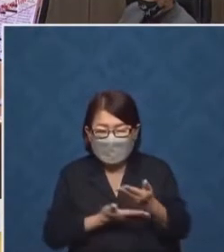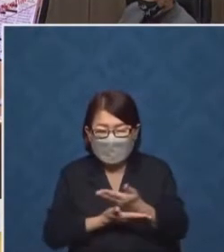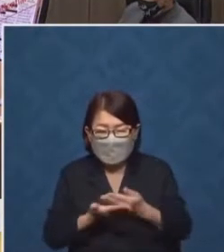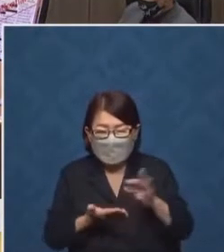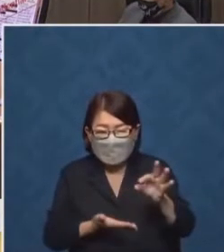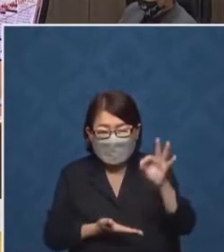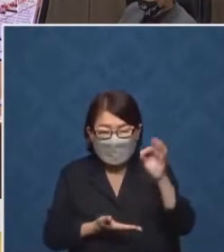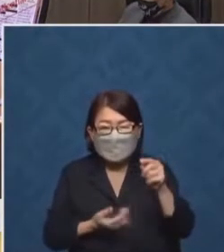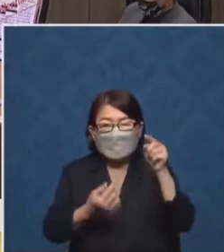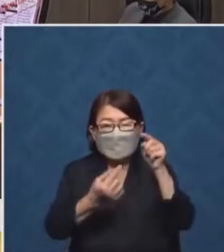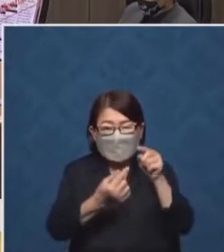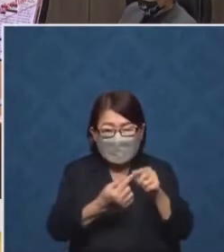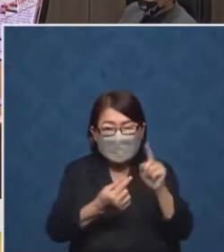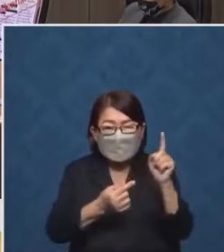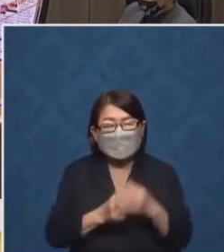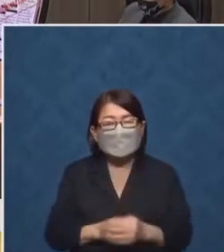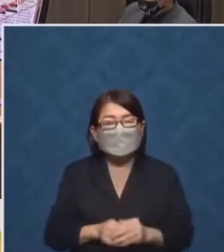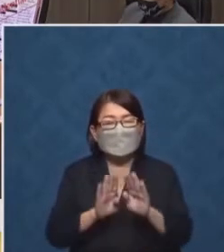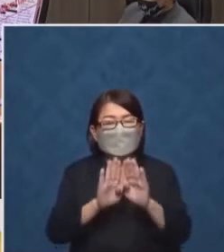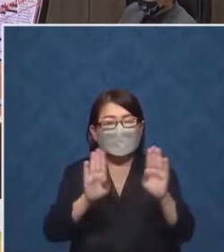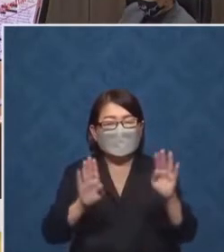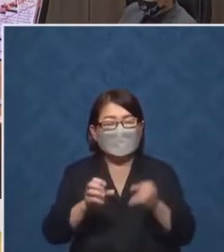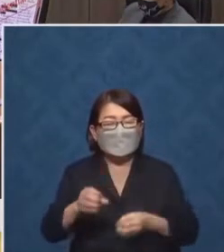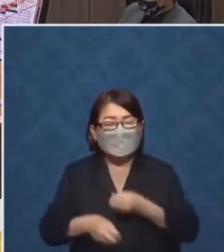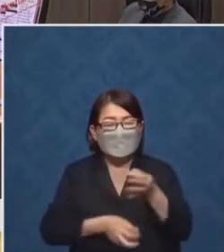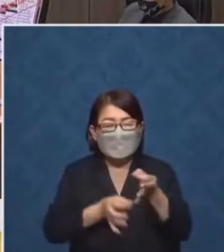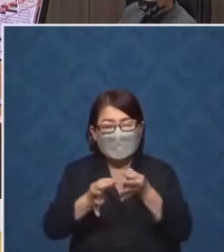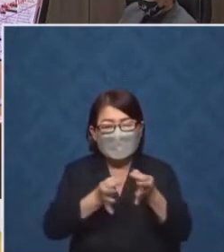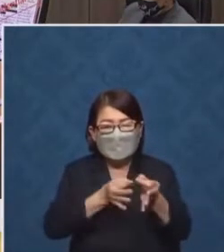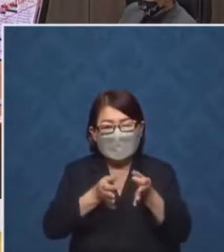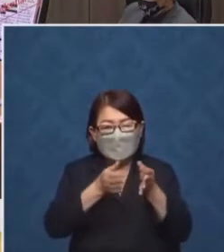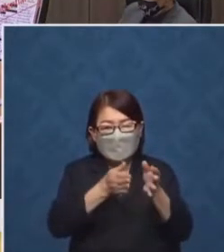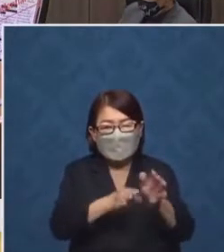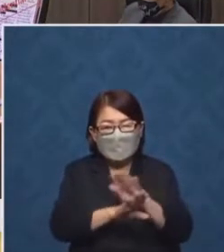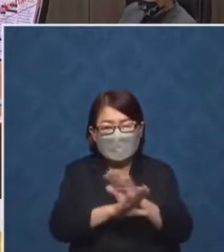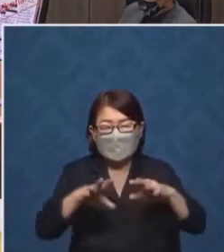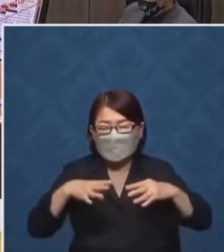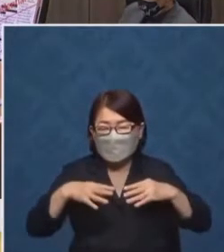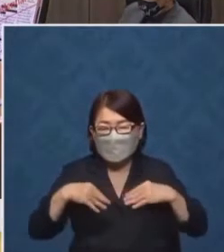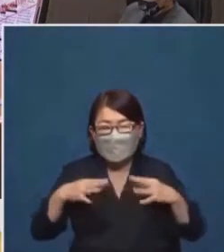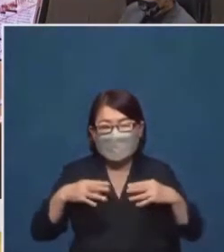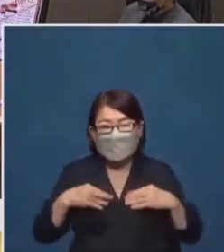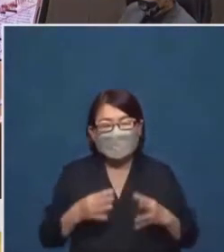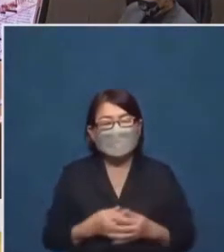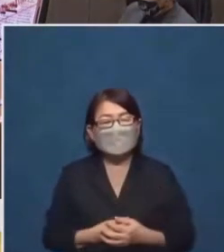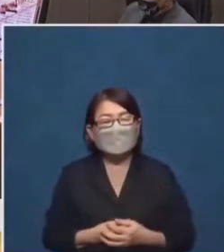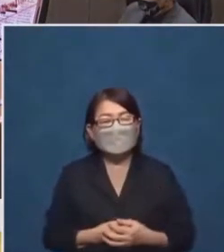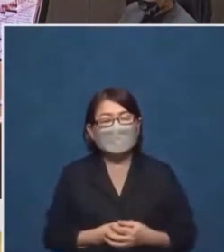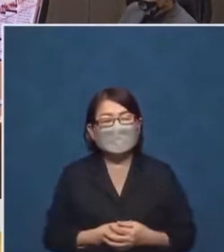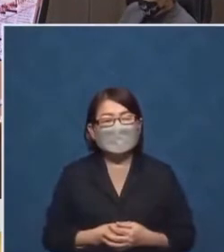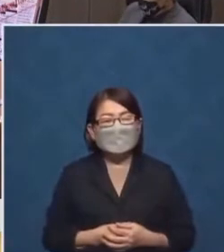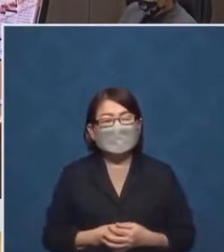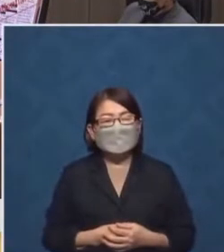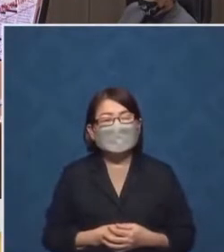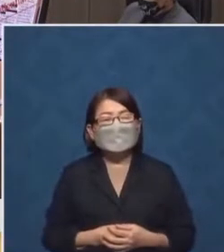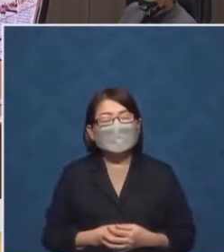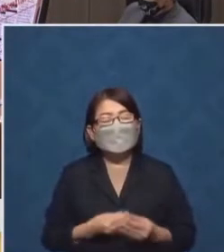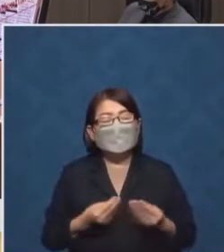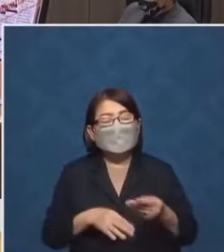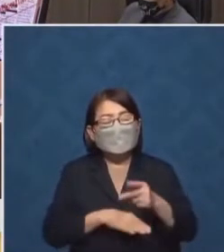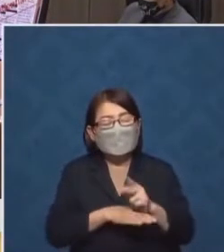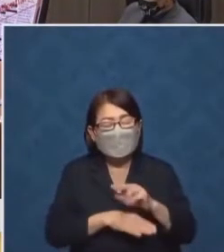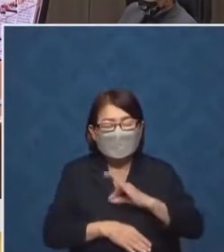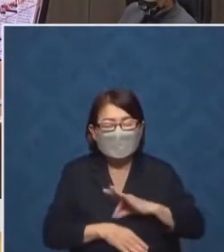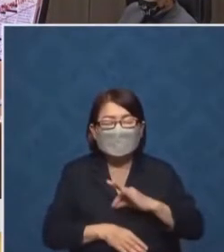้ว วาเหมาะสมกบการในการทจะใช้ APPRIPY ไม่ไ้วางใจในครั้งนี้ขอให้ประทันสบายใจได้คร